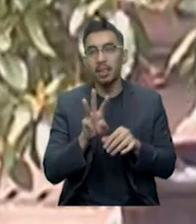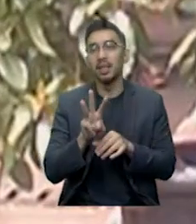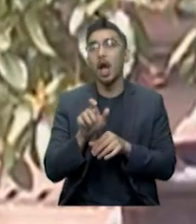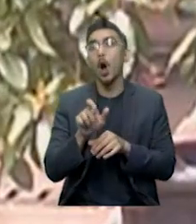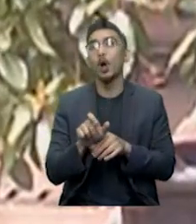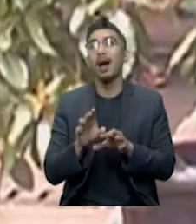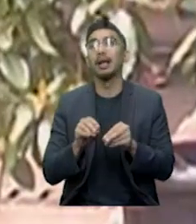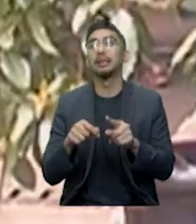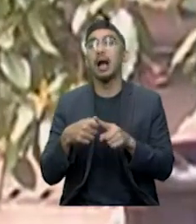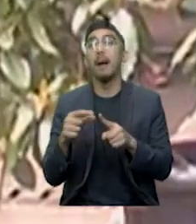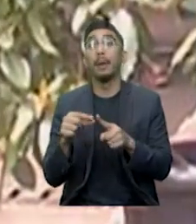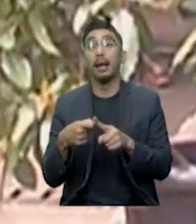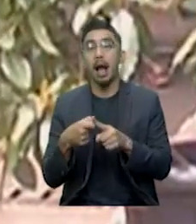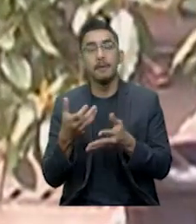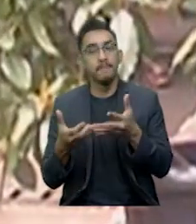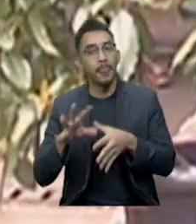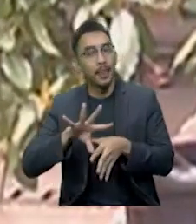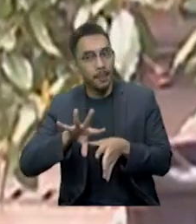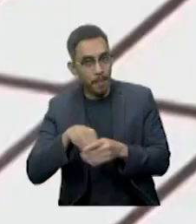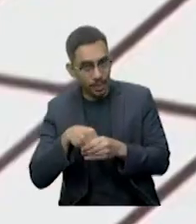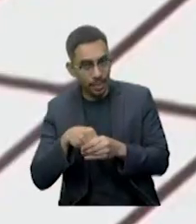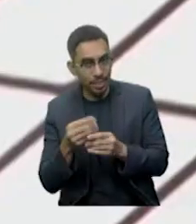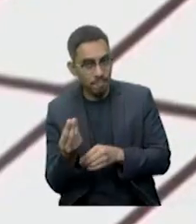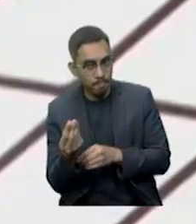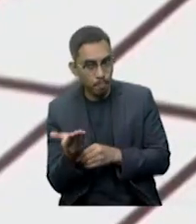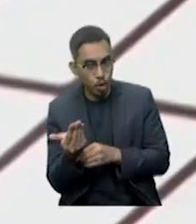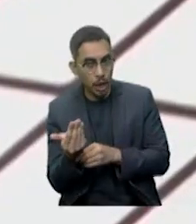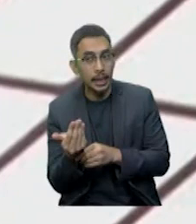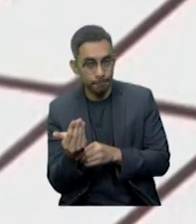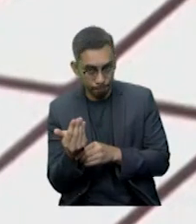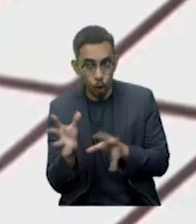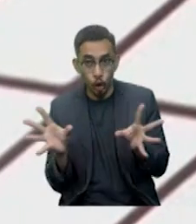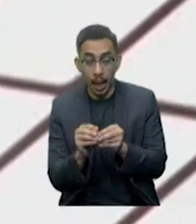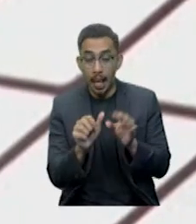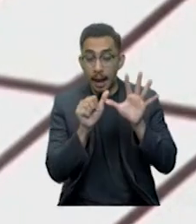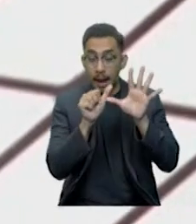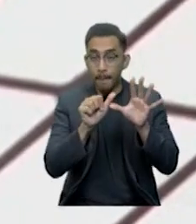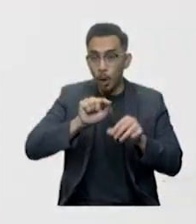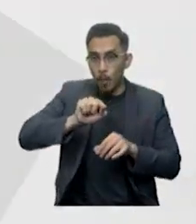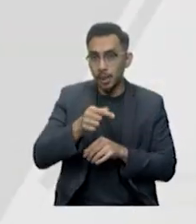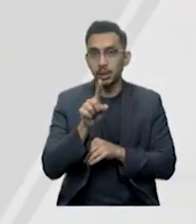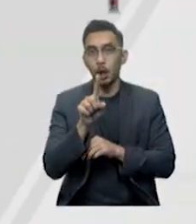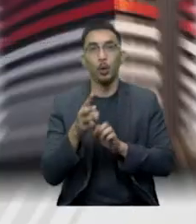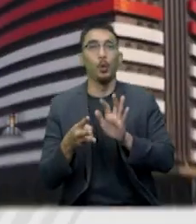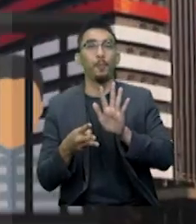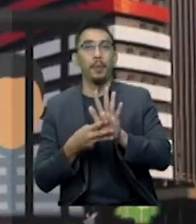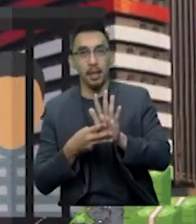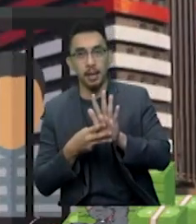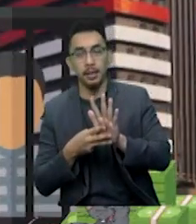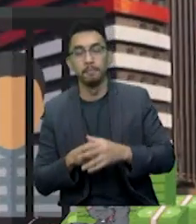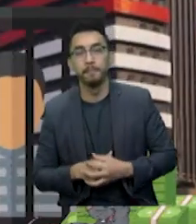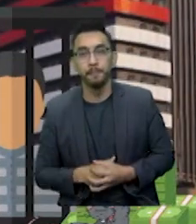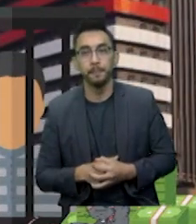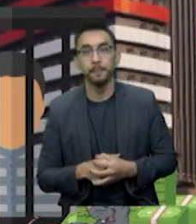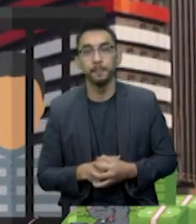KPK dengan nilai total 6,148 miliar rupiah. Masing-masing para